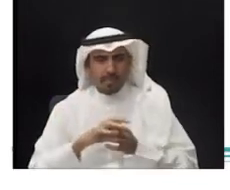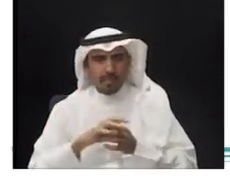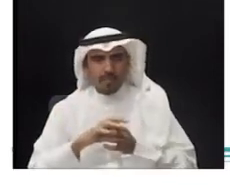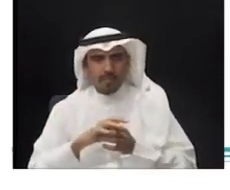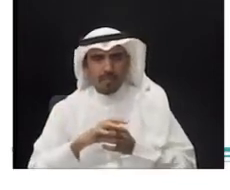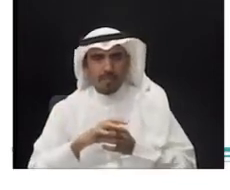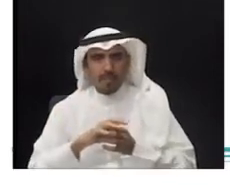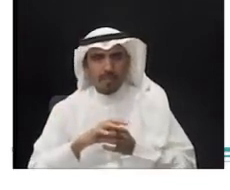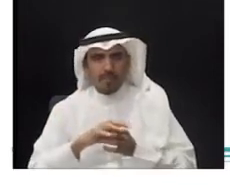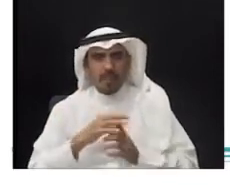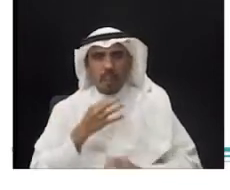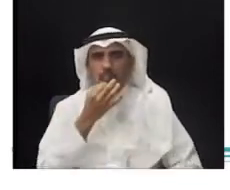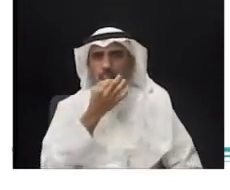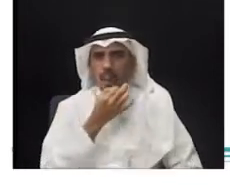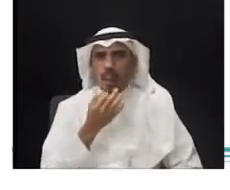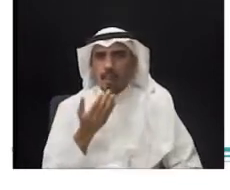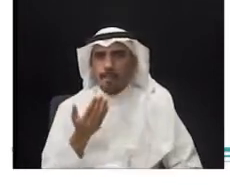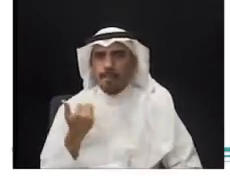وتربطونها